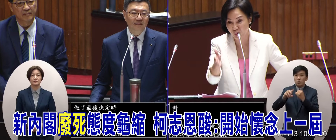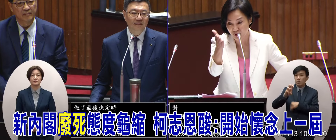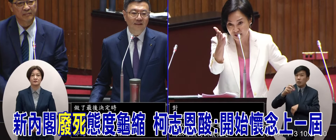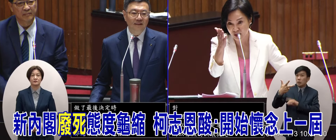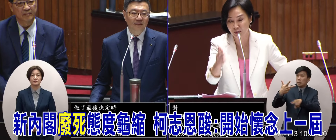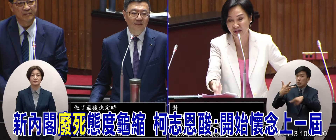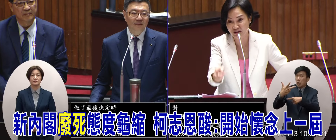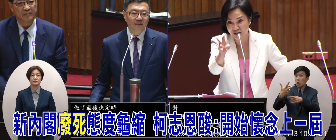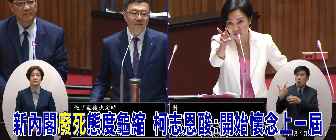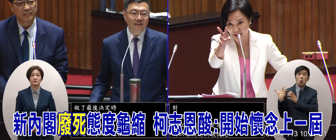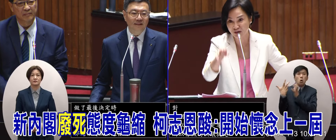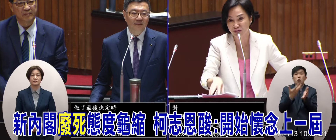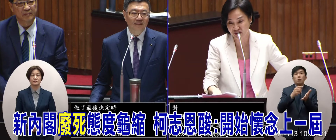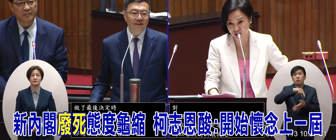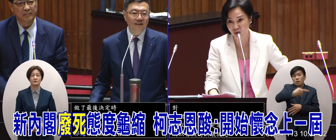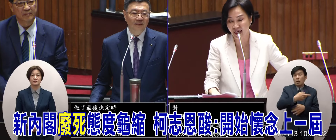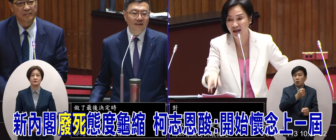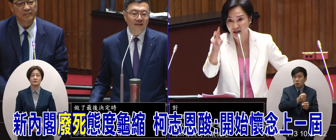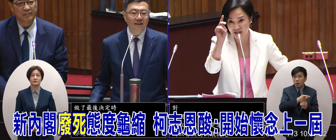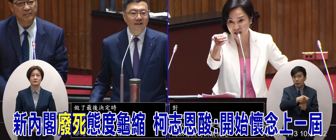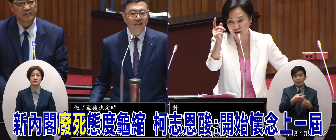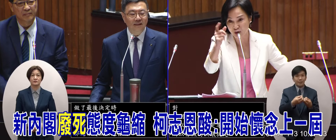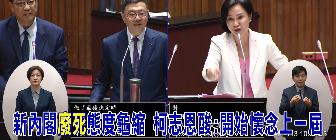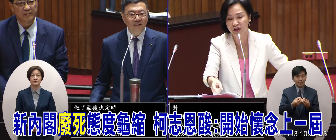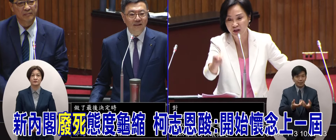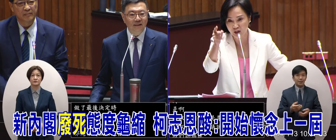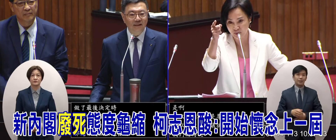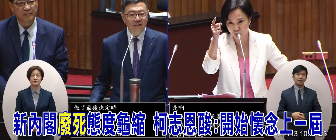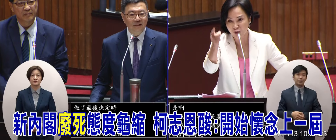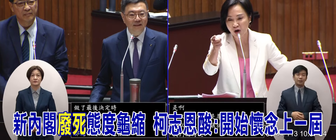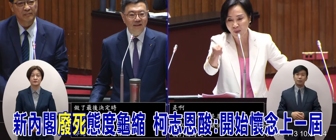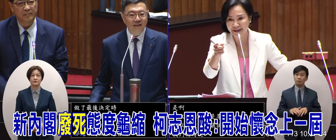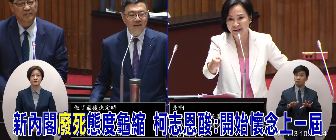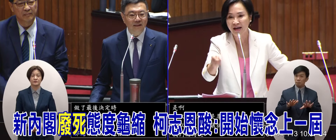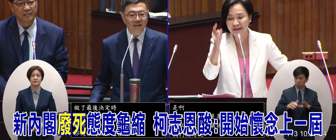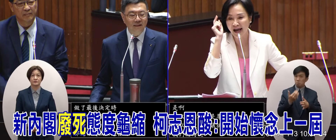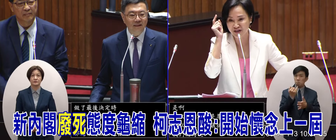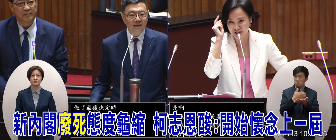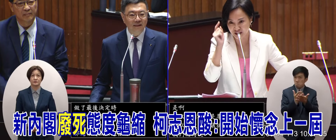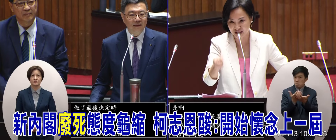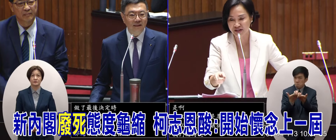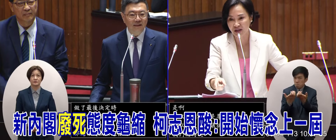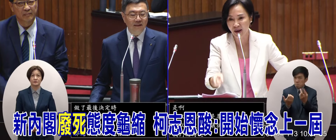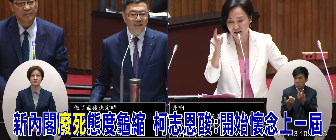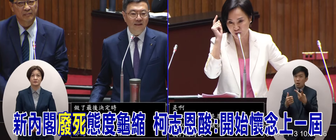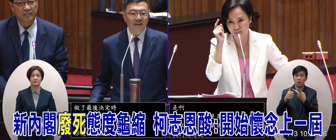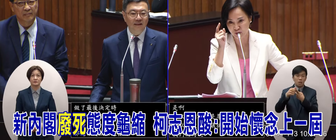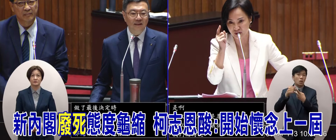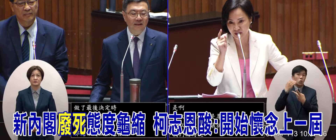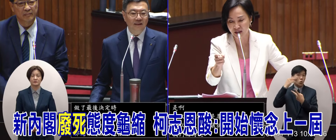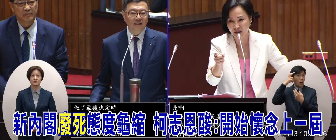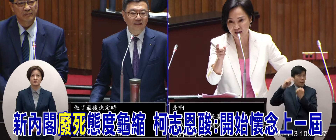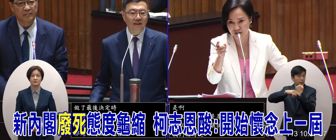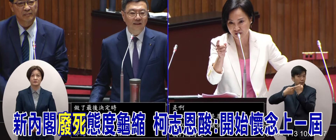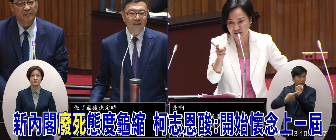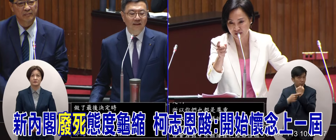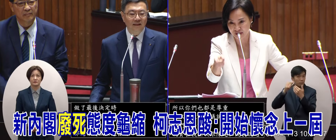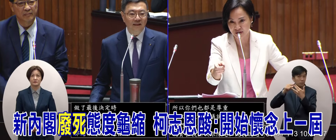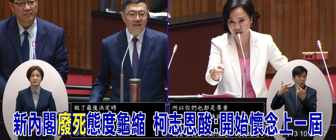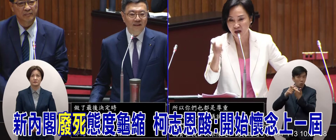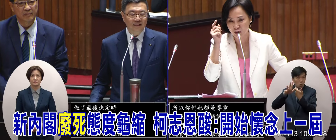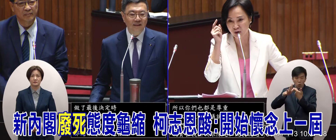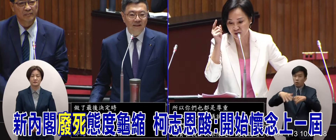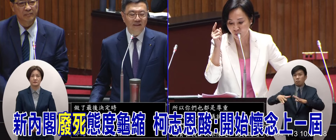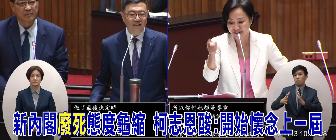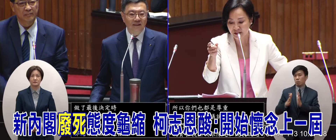公平嘛。不过你现在就变成接受两种结果了，一个就是你如果万一他是合宪的话，你就必须立刻执行